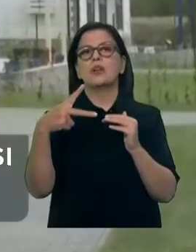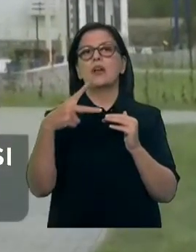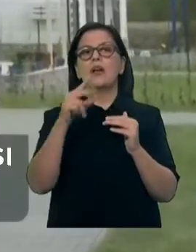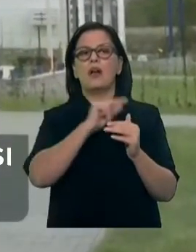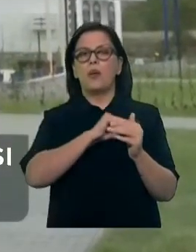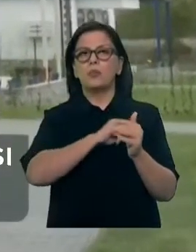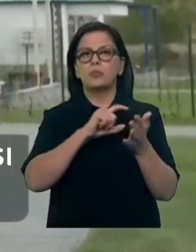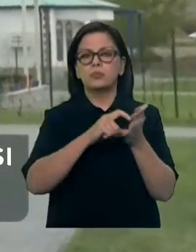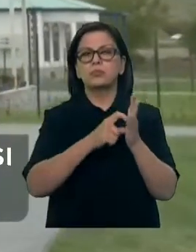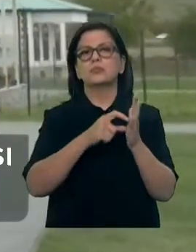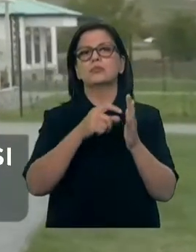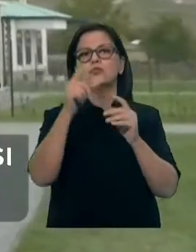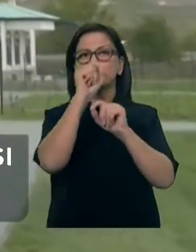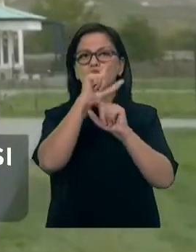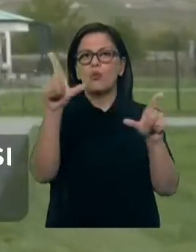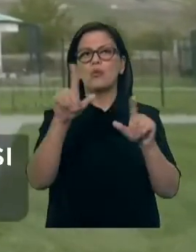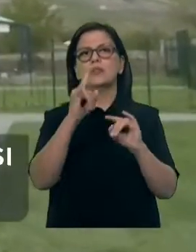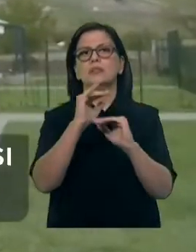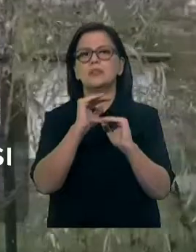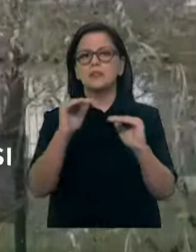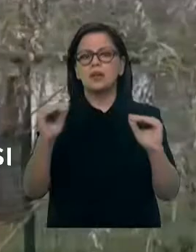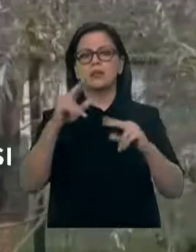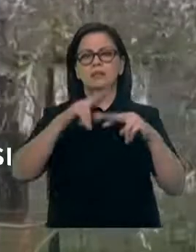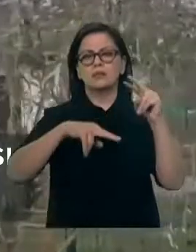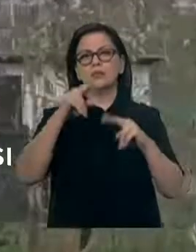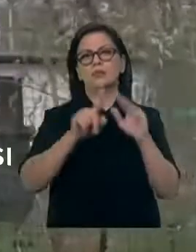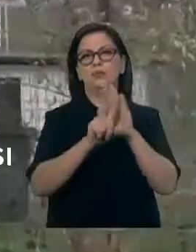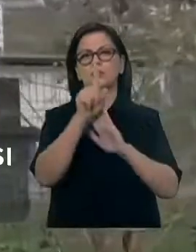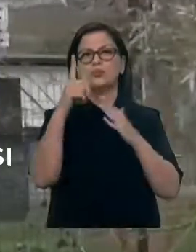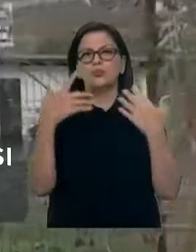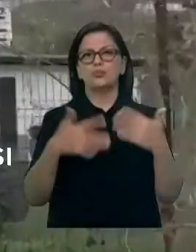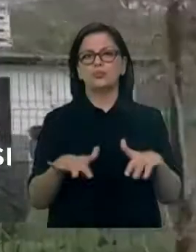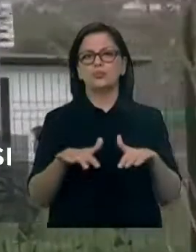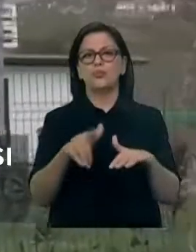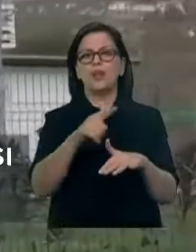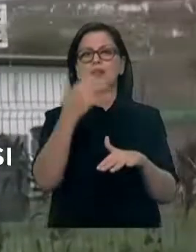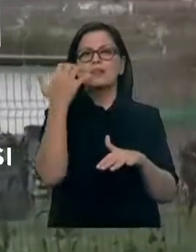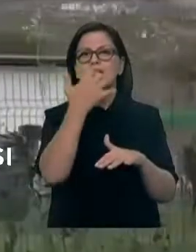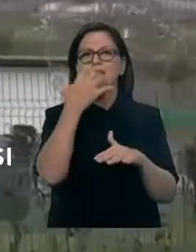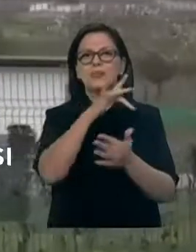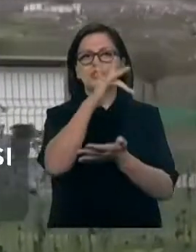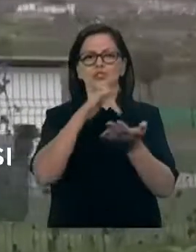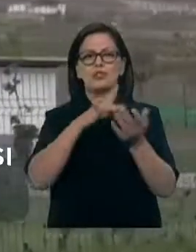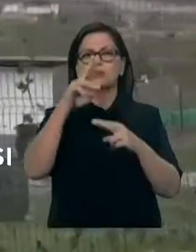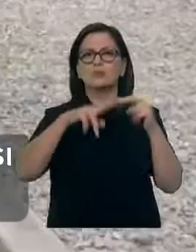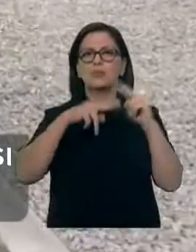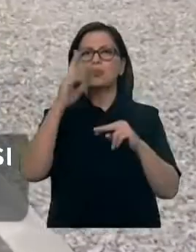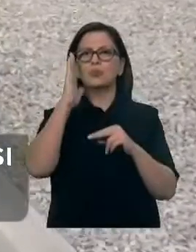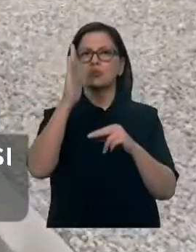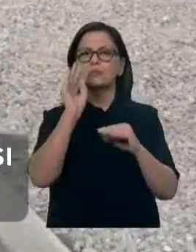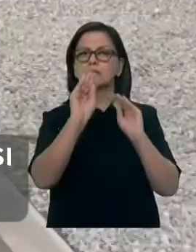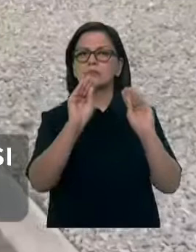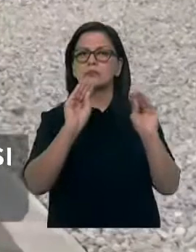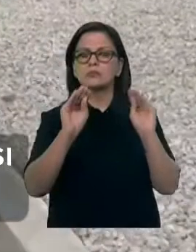yerlik məktəbin və 60 yerlik uşaq bağçasının tikintisi həyata keçirilir. Burada müasir şəhər salma standartlara tətbiq olunacaq. Ərazidə